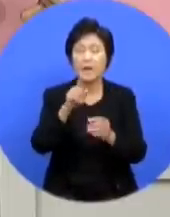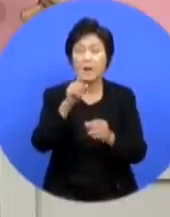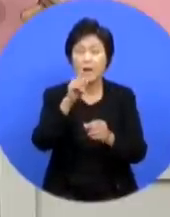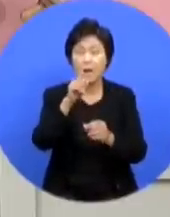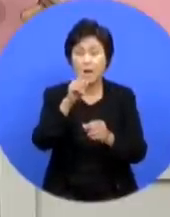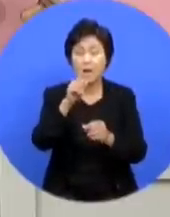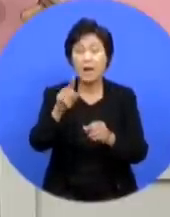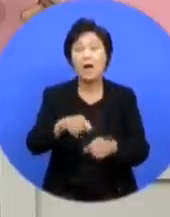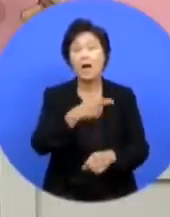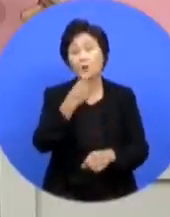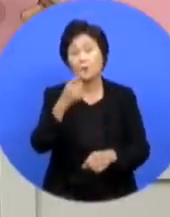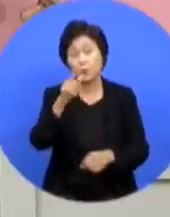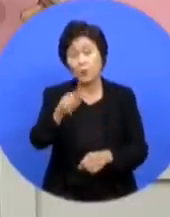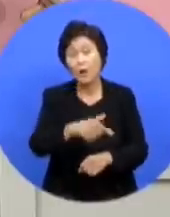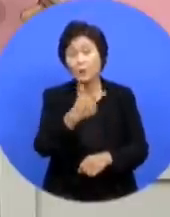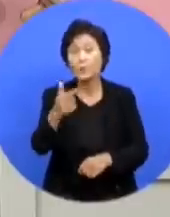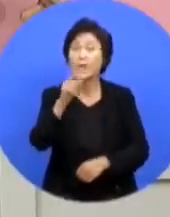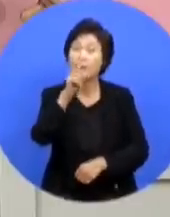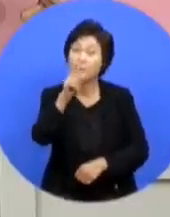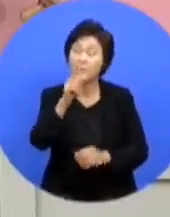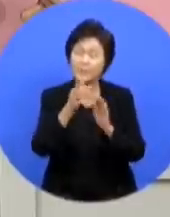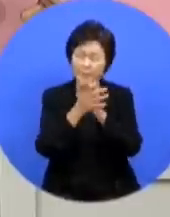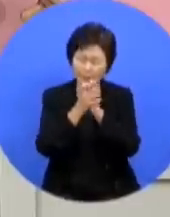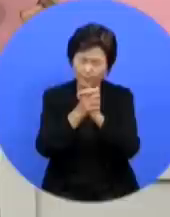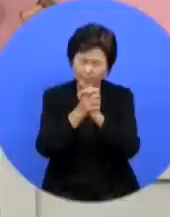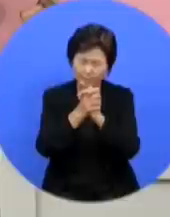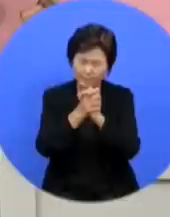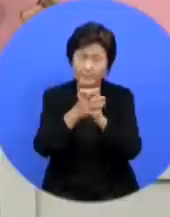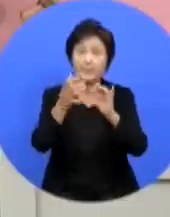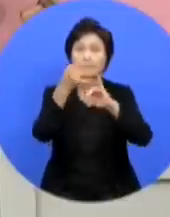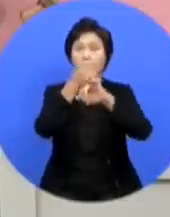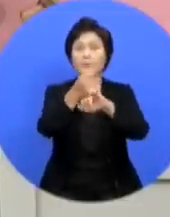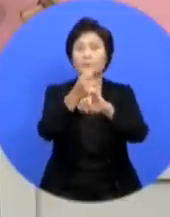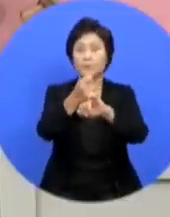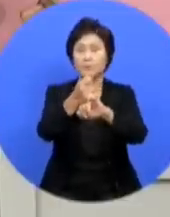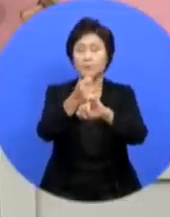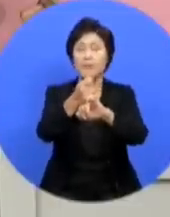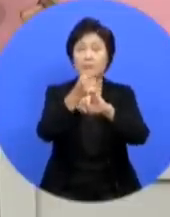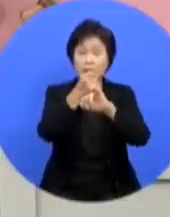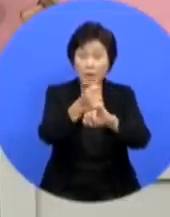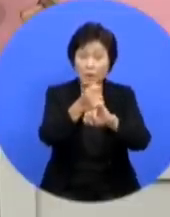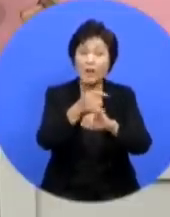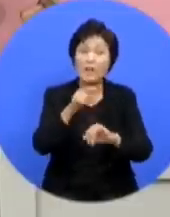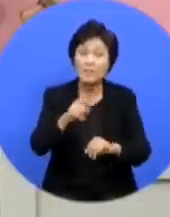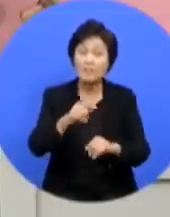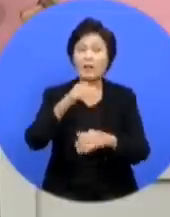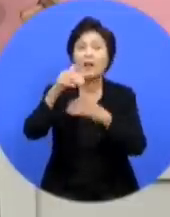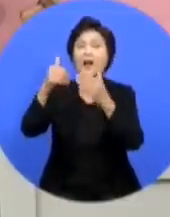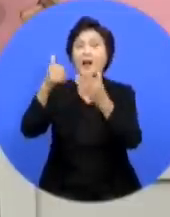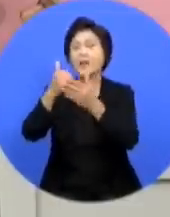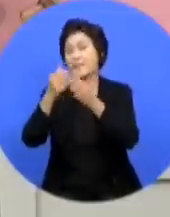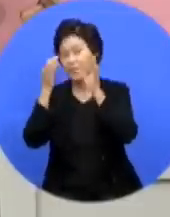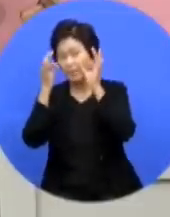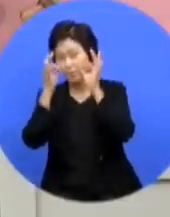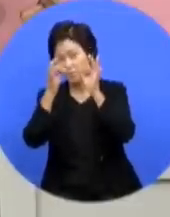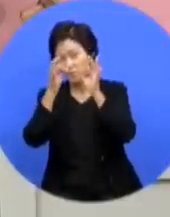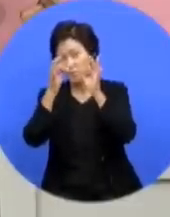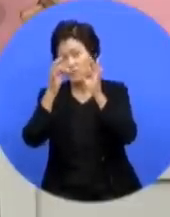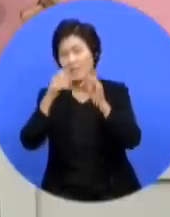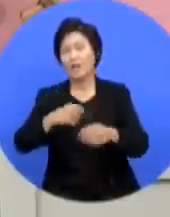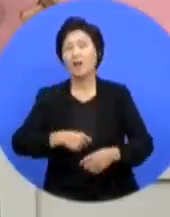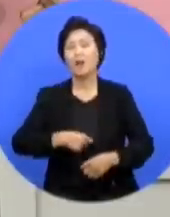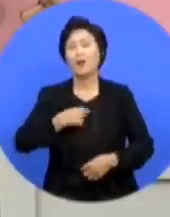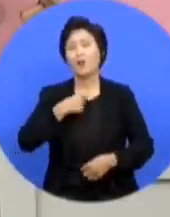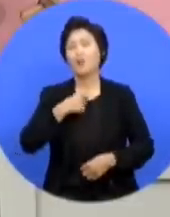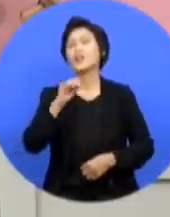거다. 우리가 그 이름으로 약속하고 작정하면은 하나님 앞에서 우리의 의가 될 거다. 우리가 긍휼의 의, 하나님